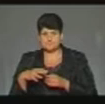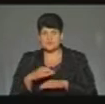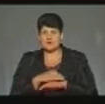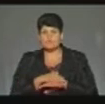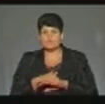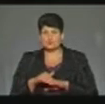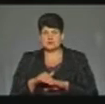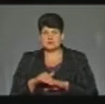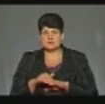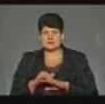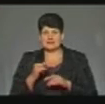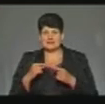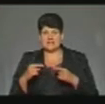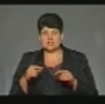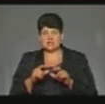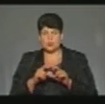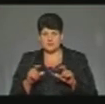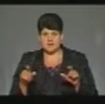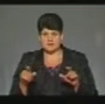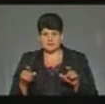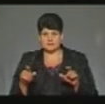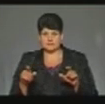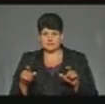вулиць і інших об'єктів,